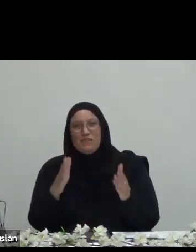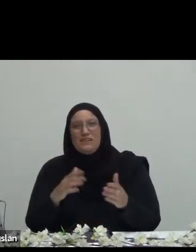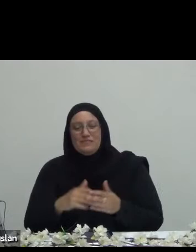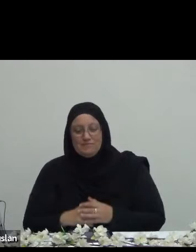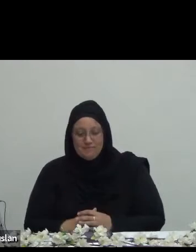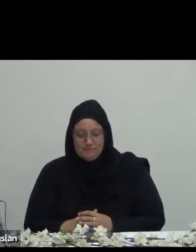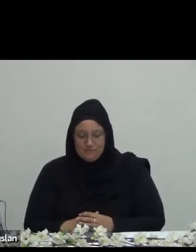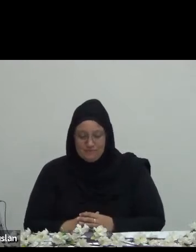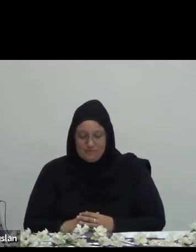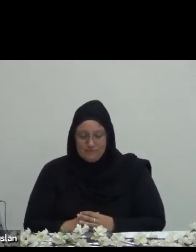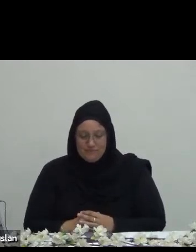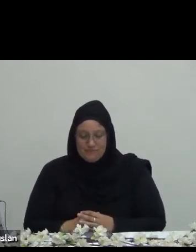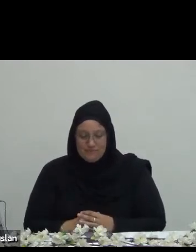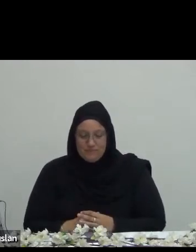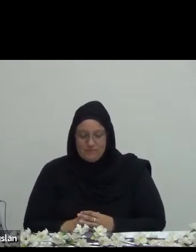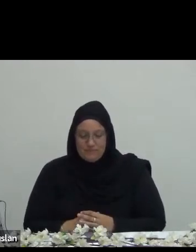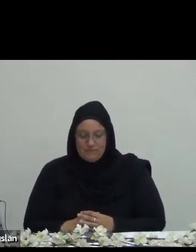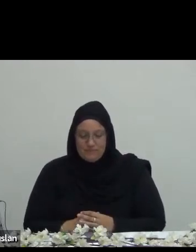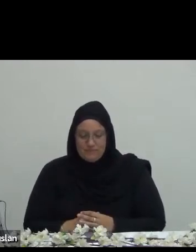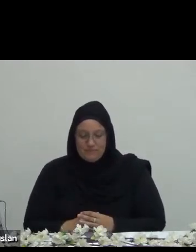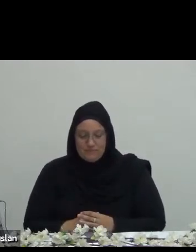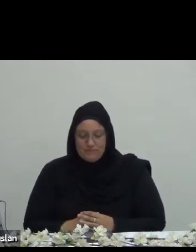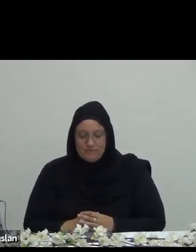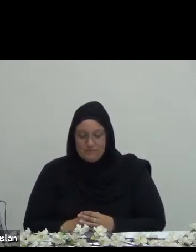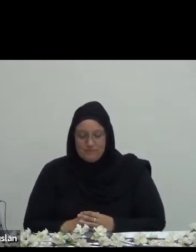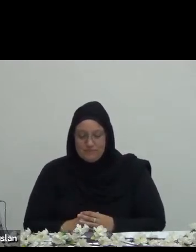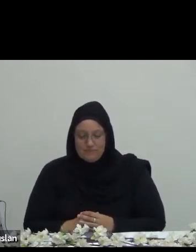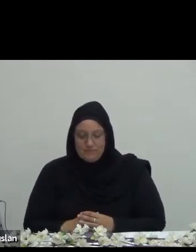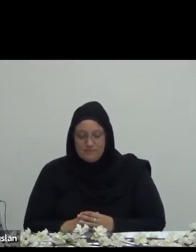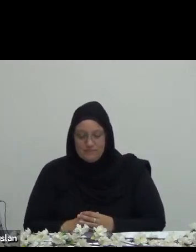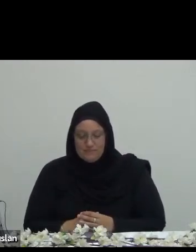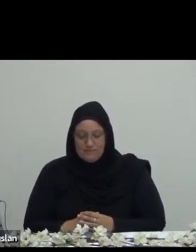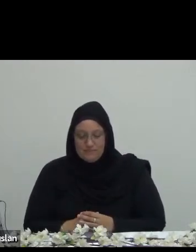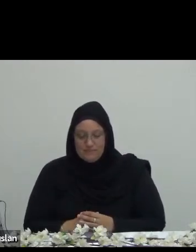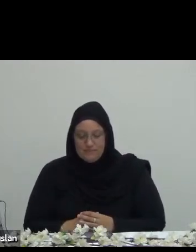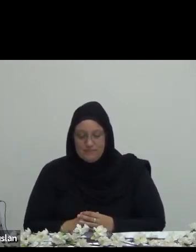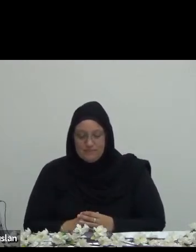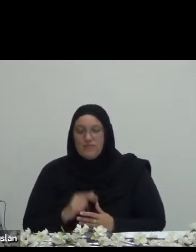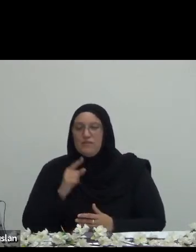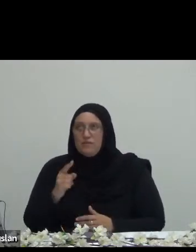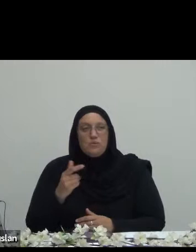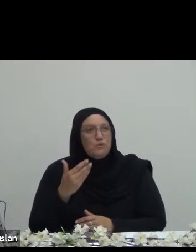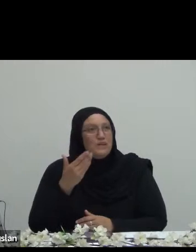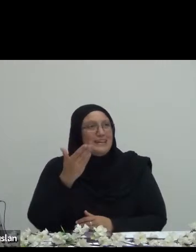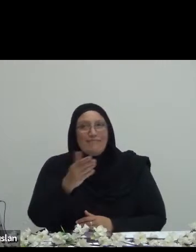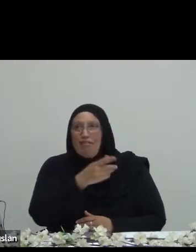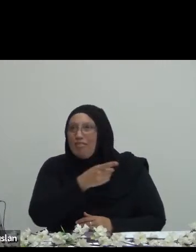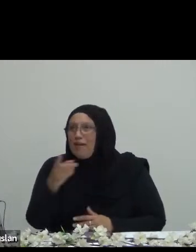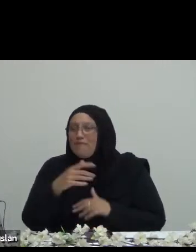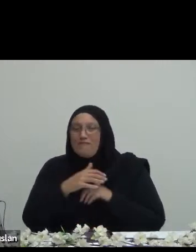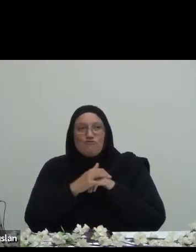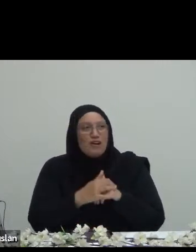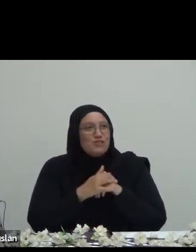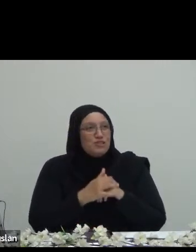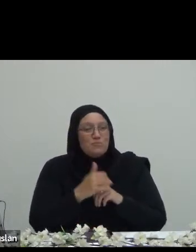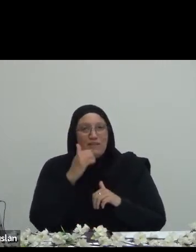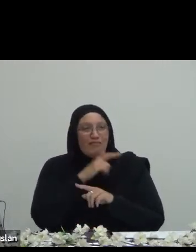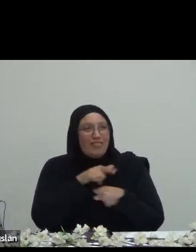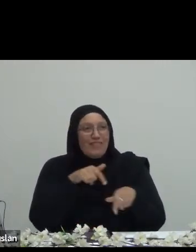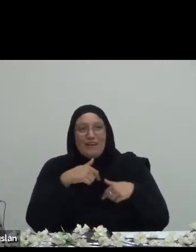إن شانئك هو